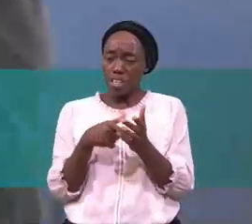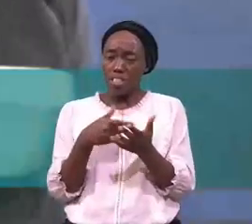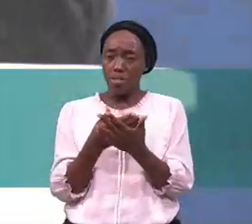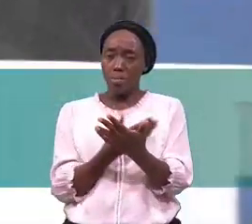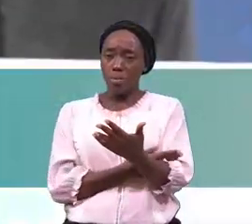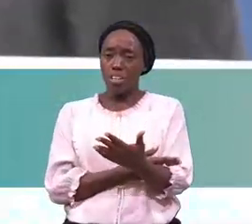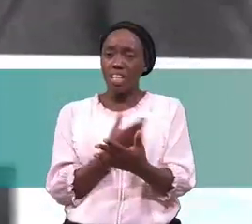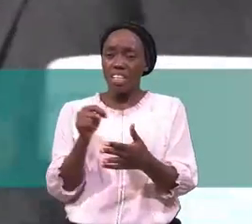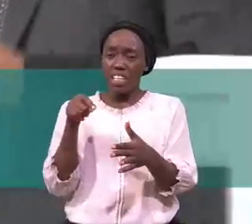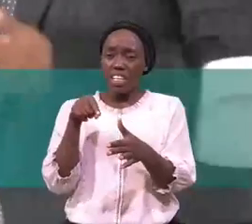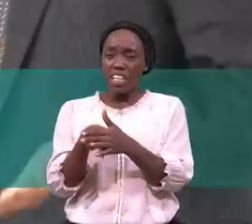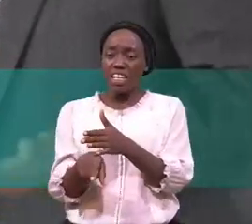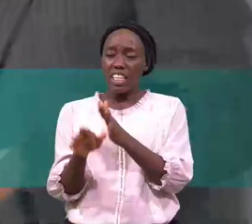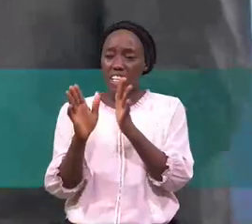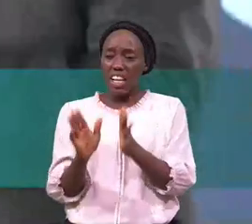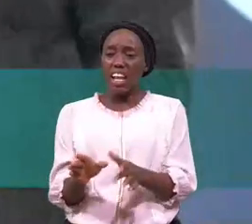matin.